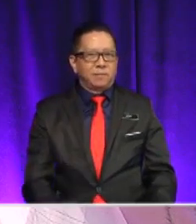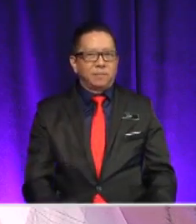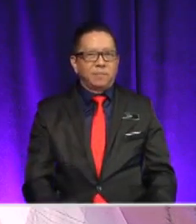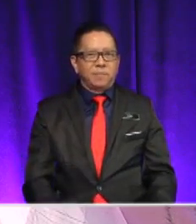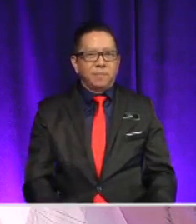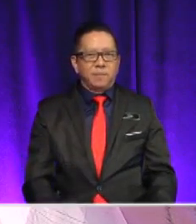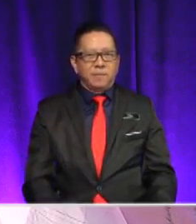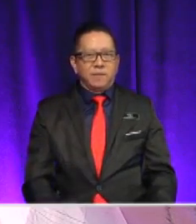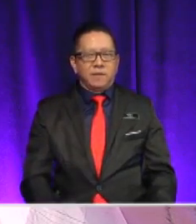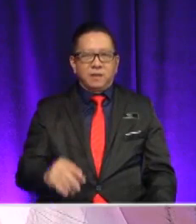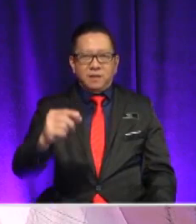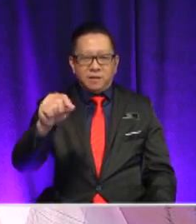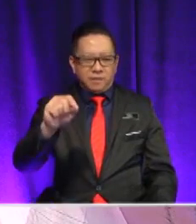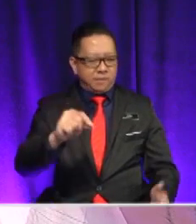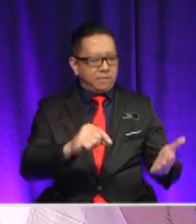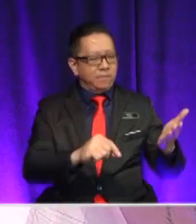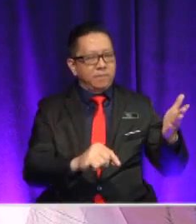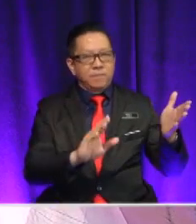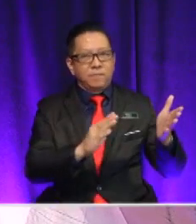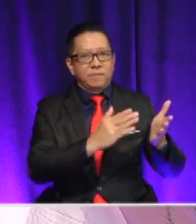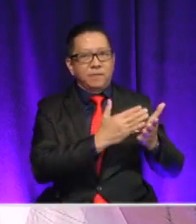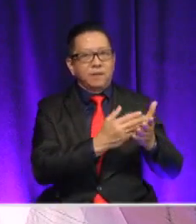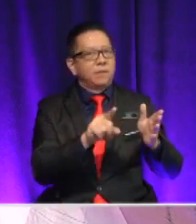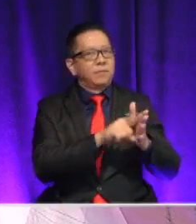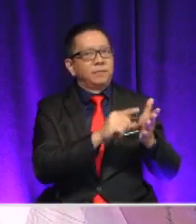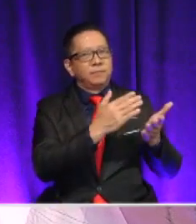dulu supaya tidak menitik betul